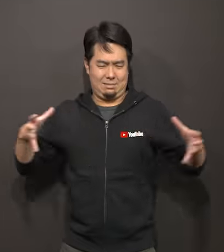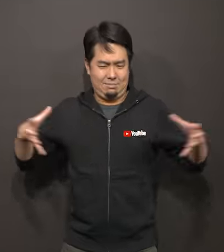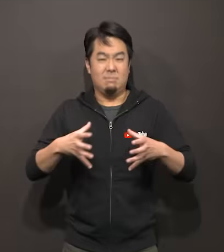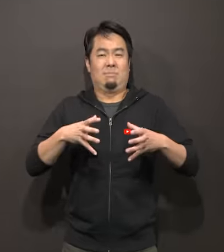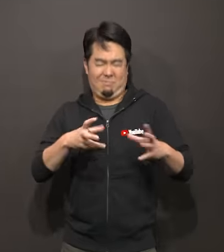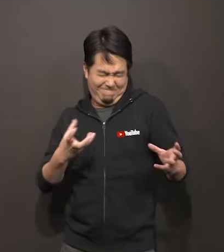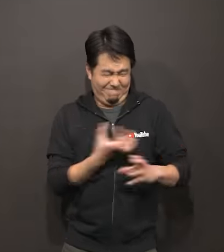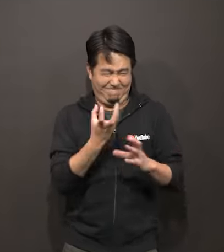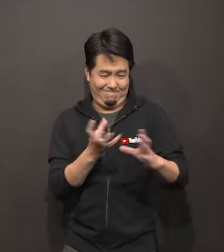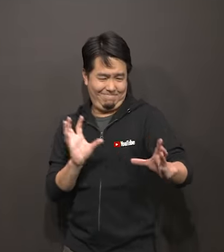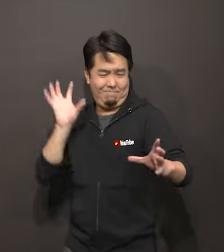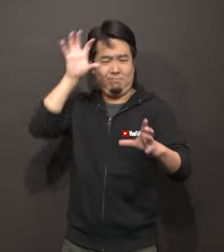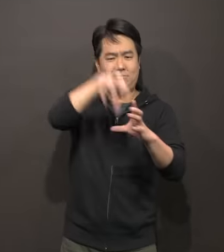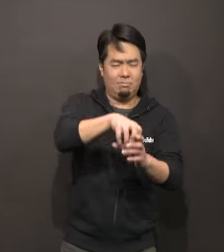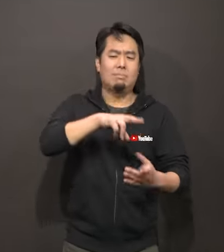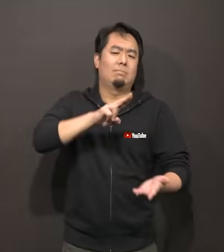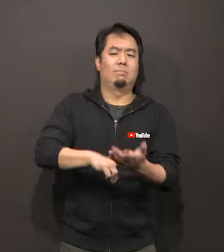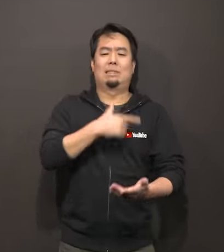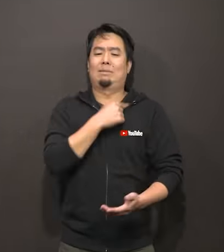슈퍼슈트을決定하겠습니다